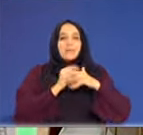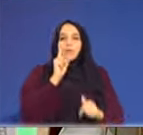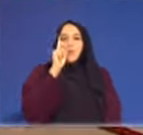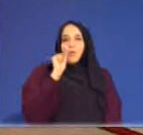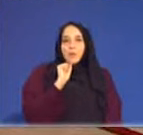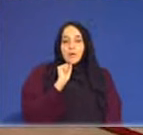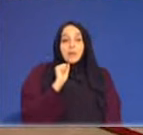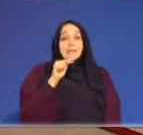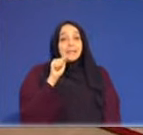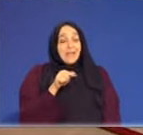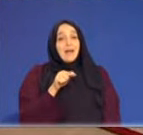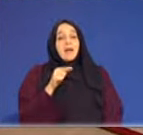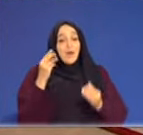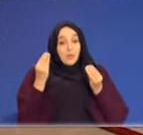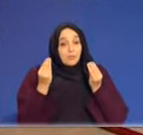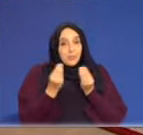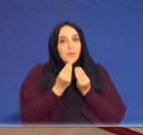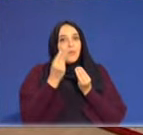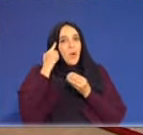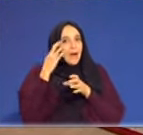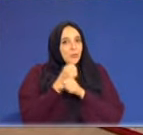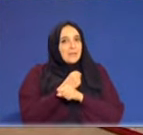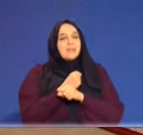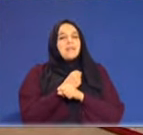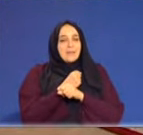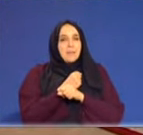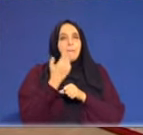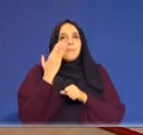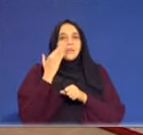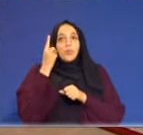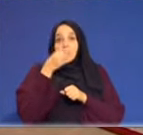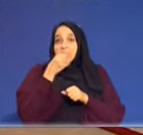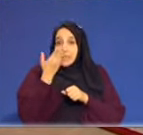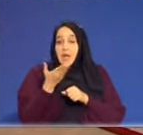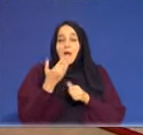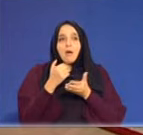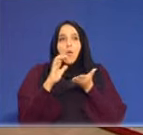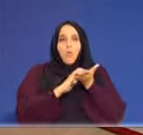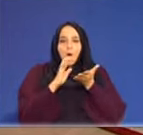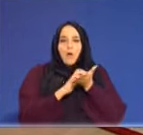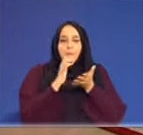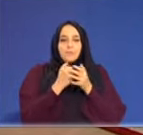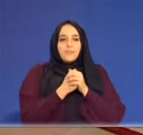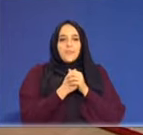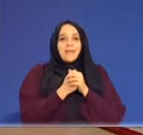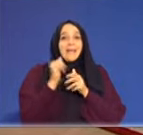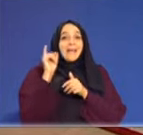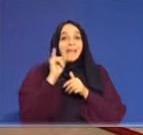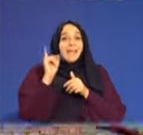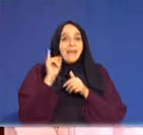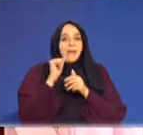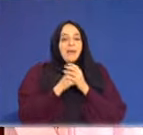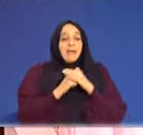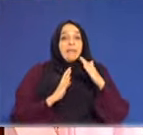عملية الصلح دلت عليها نصوص كثيرة، منها قول الله سبحانه وتعالى: ومن